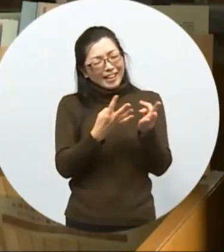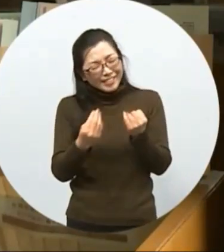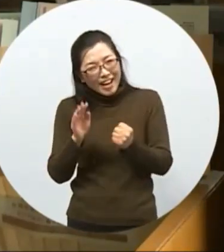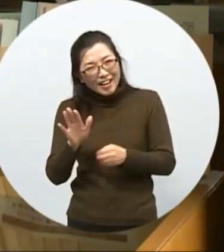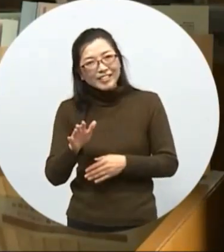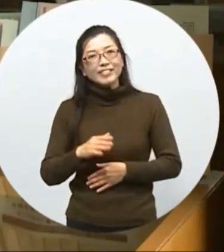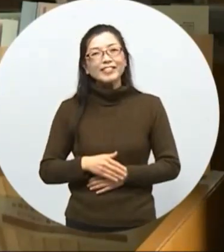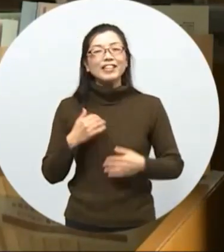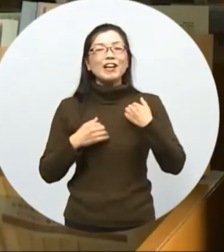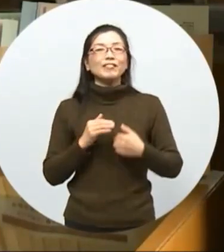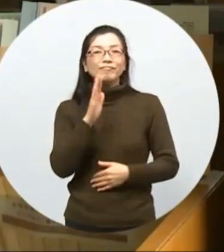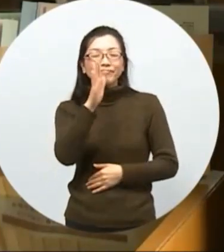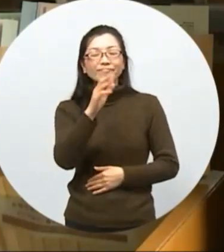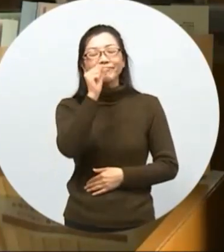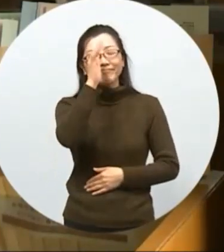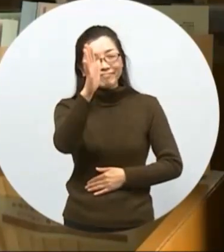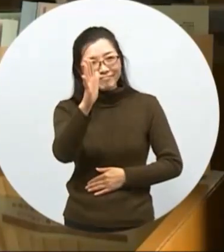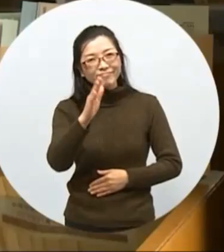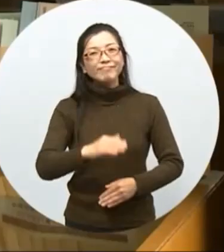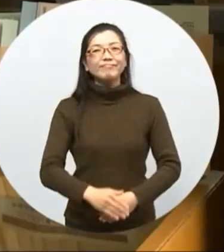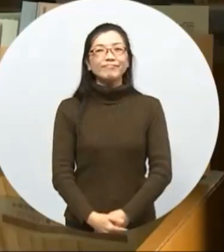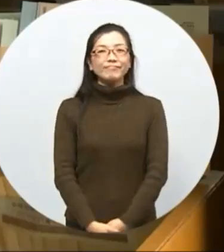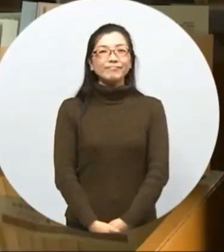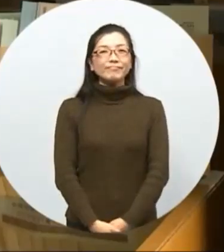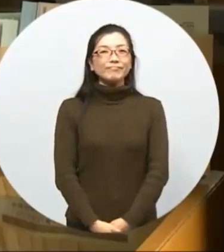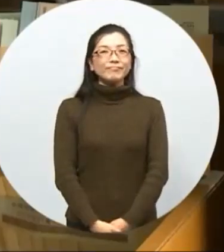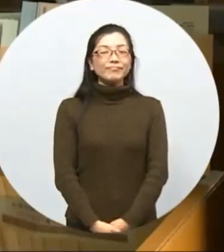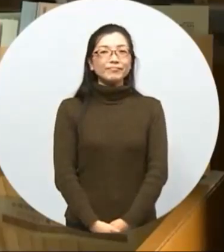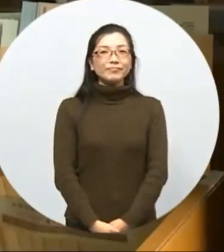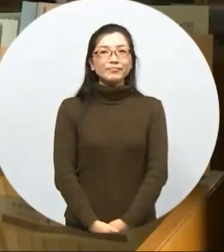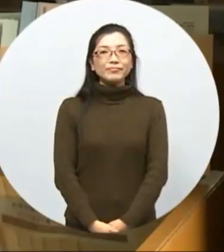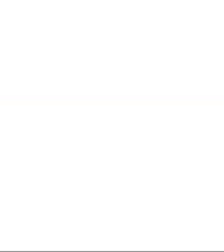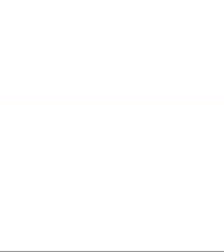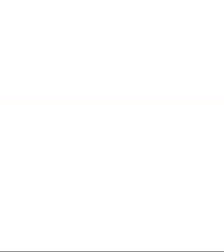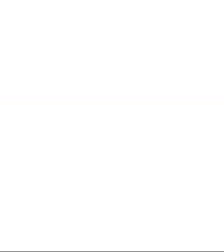しんでいただけたらと思います。よろしくお願いします。